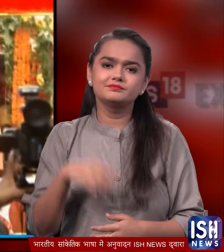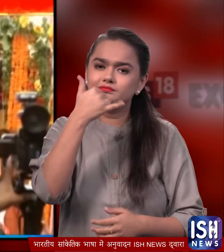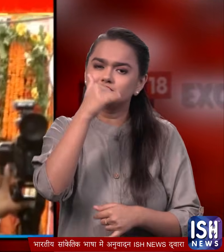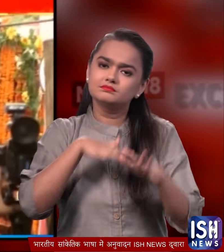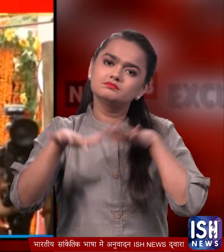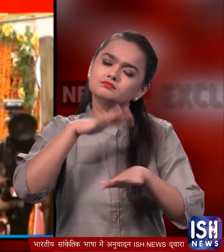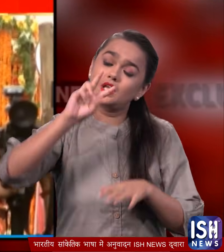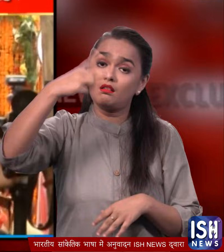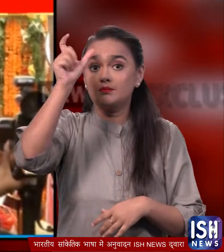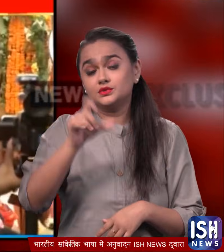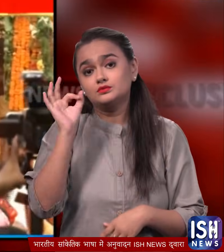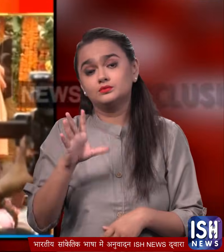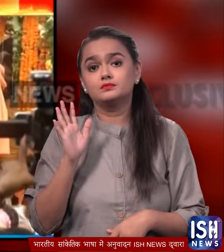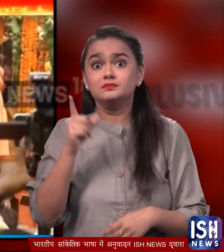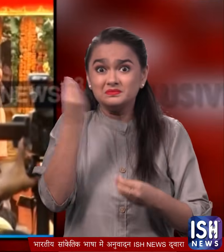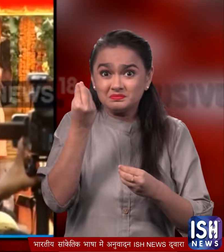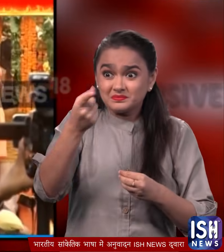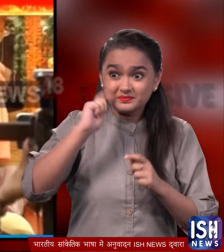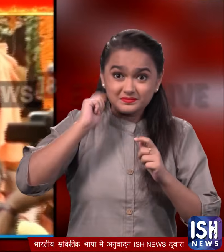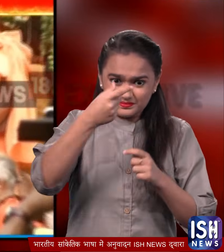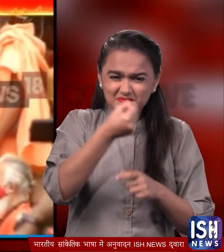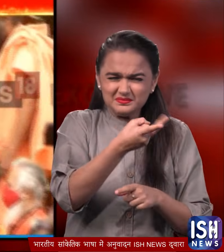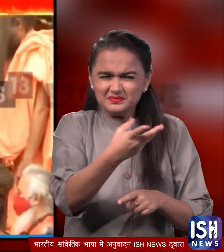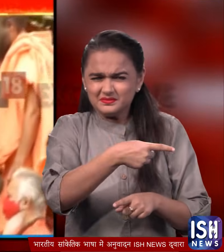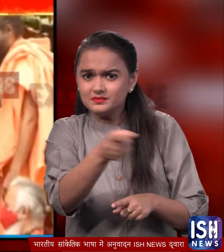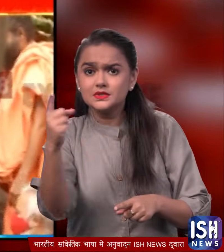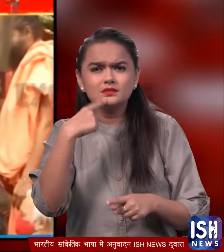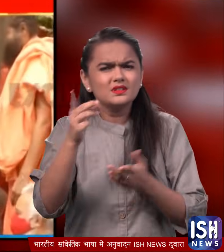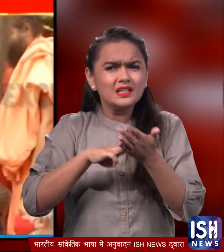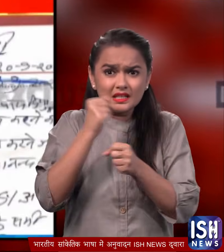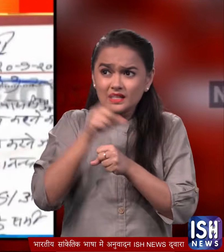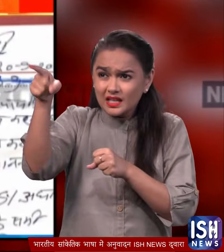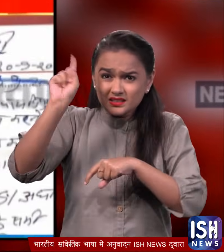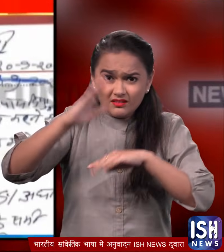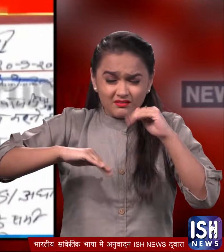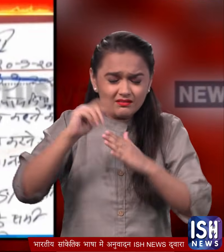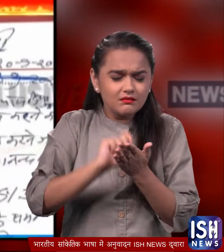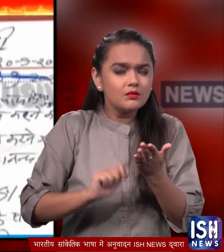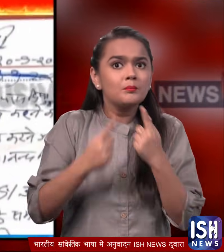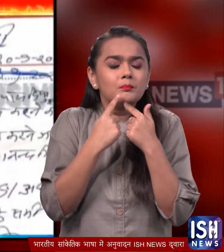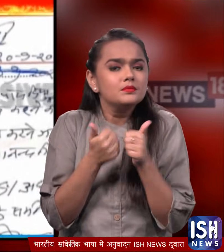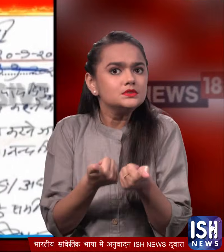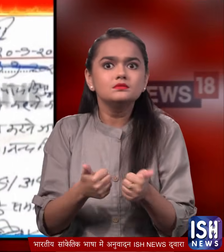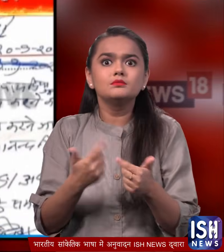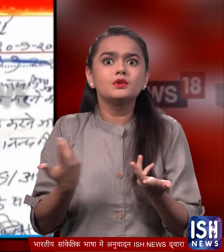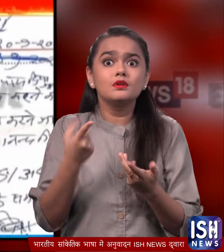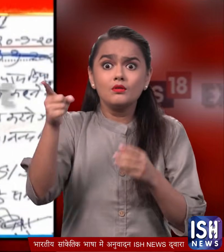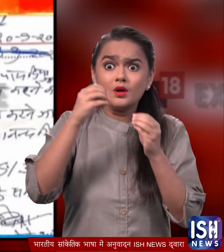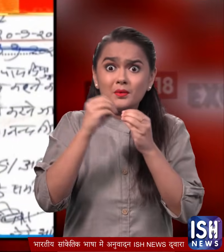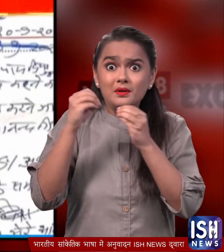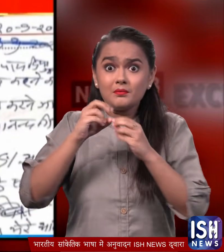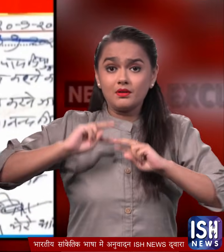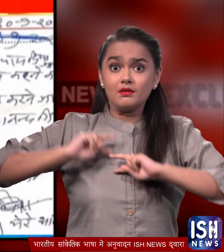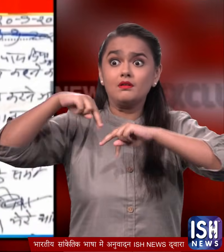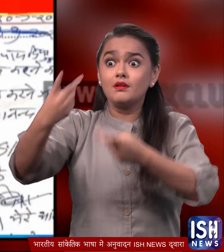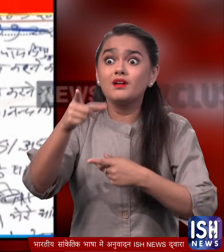बहुत सारे संत ऐसे हैं जो ये कह रहे हैं कि सुसाइड नोट महंत नरेंद्र गिरी ने नहीं लिखा, जबकि इसी सुसाइड नोट में बलबीर गिरी को